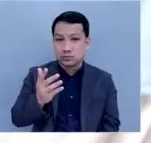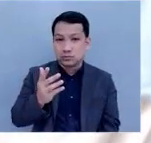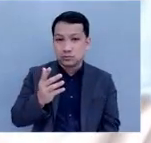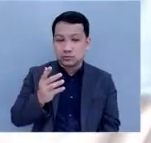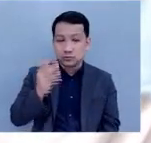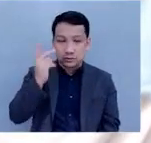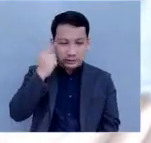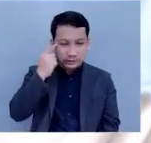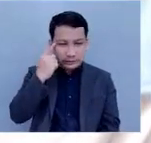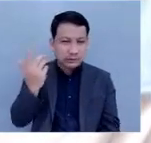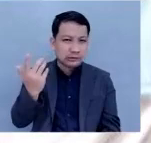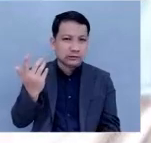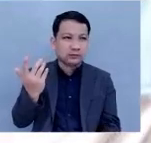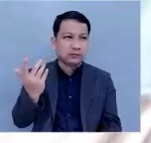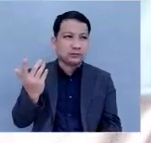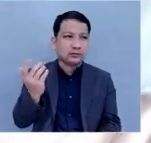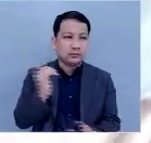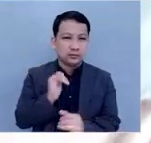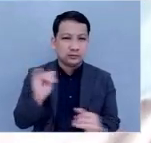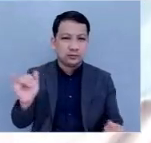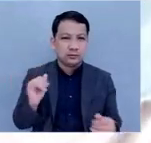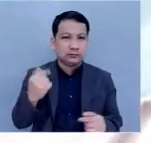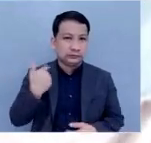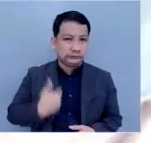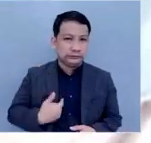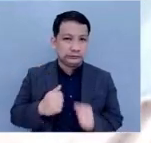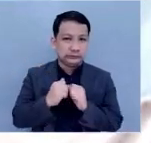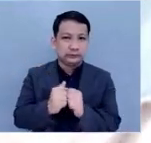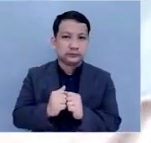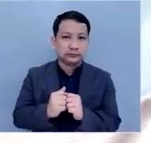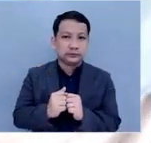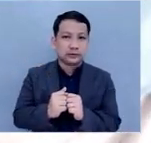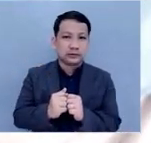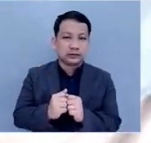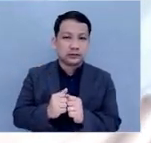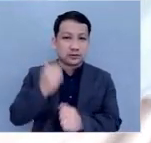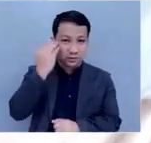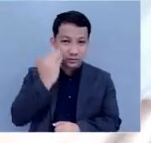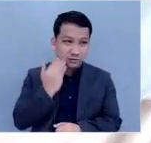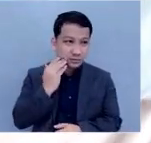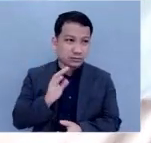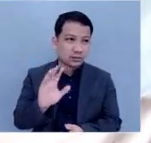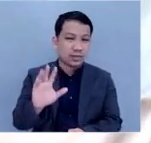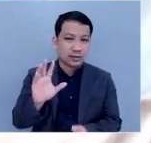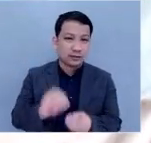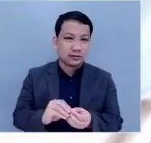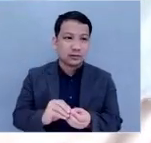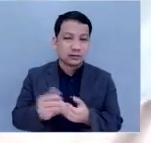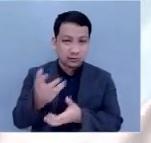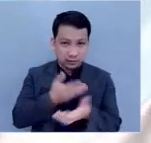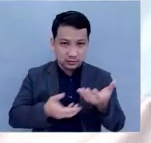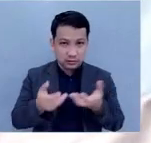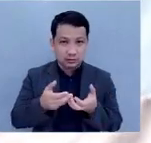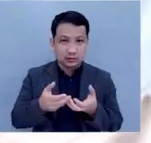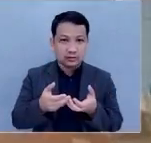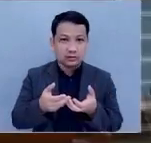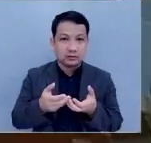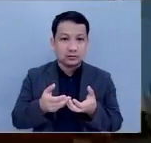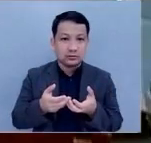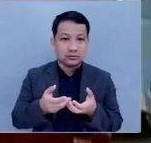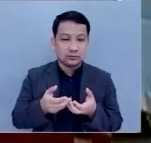Iniisip niya, wala, pag ito lang, hindi kakasya yung ano, kasi lalo na yung pinang-opera